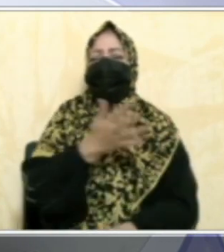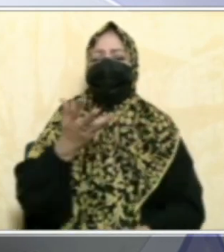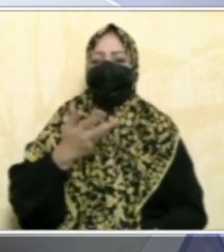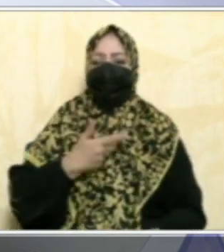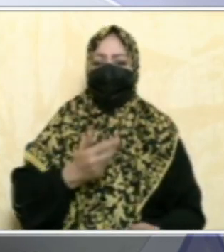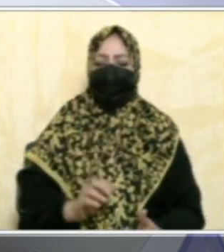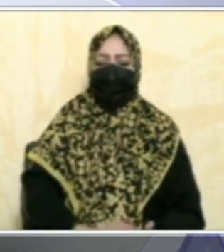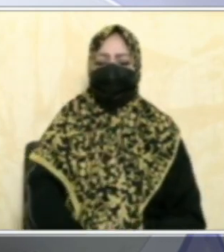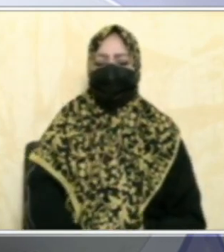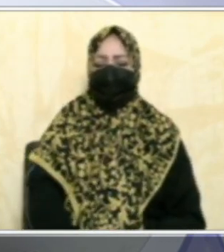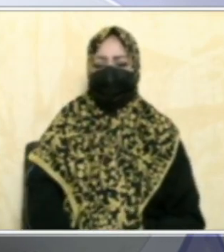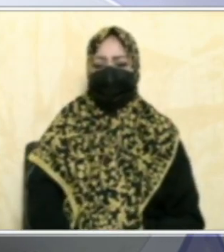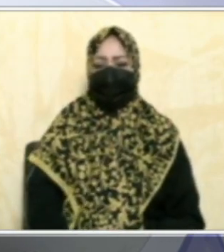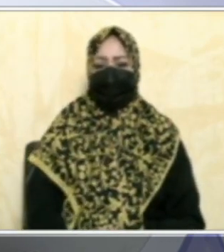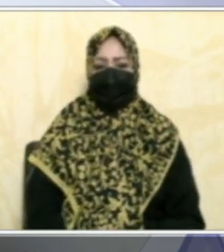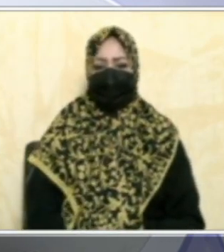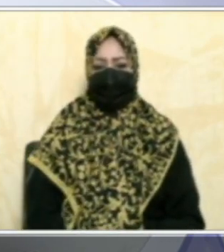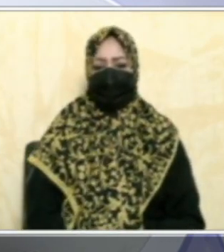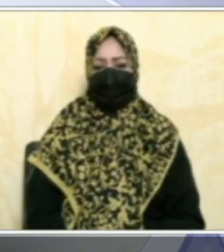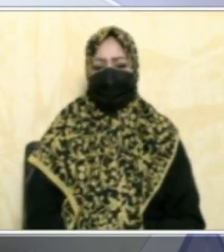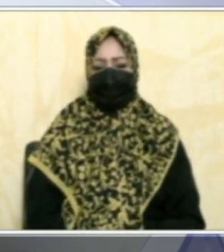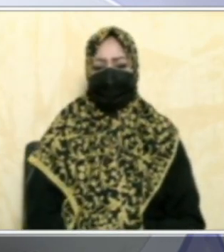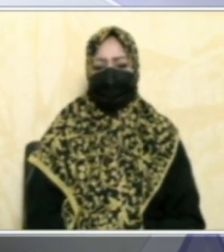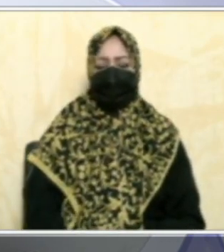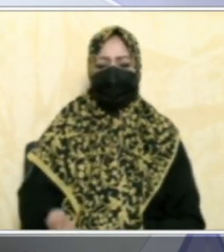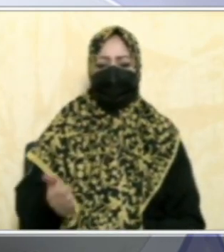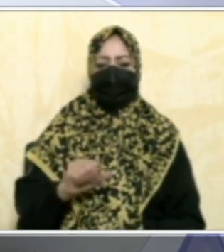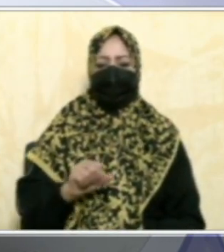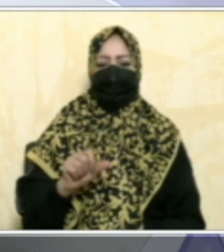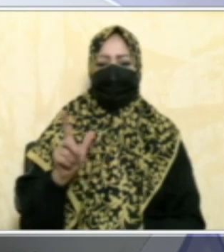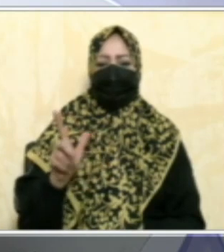معنى الأخت بنت ليبيا،